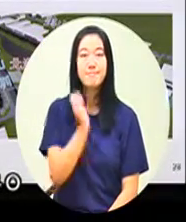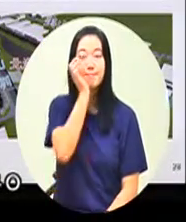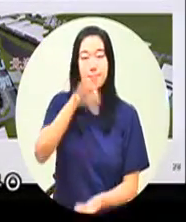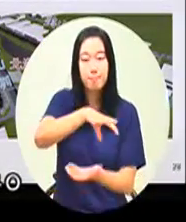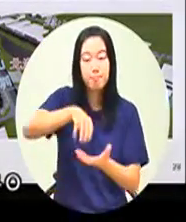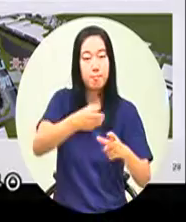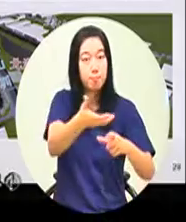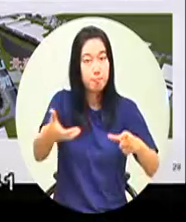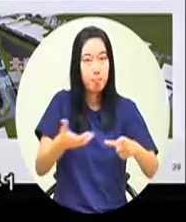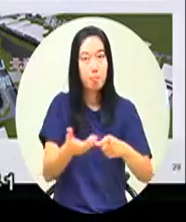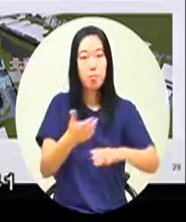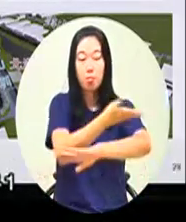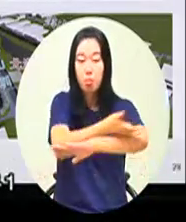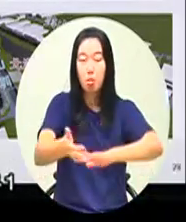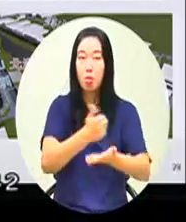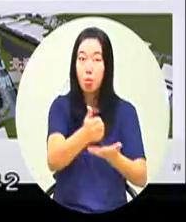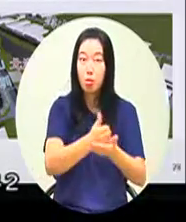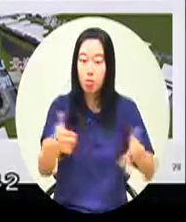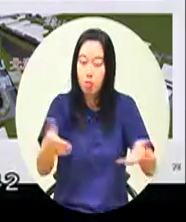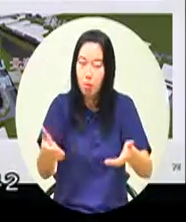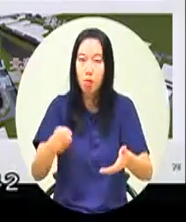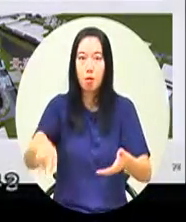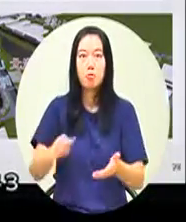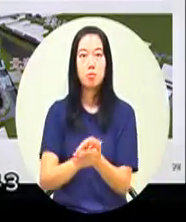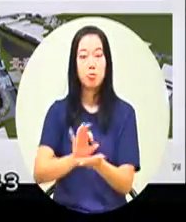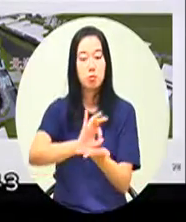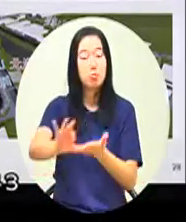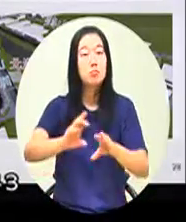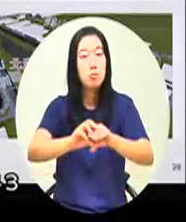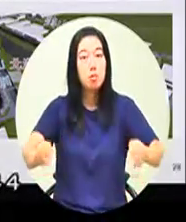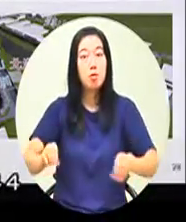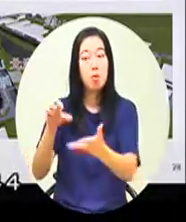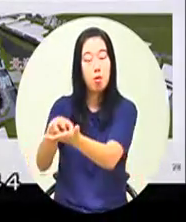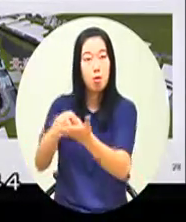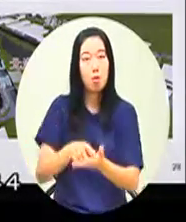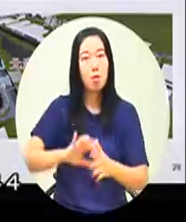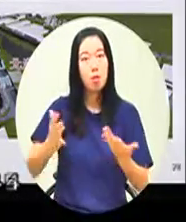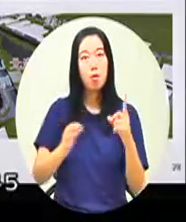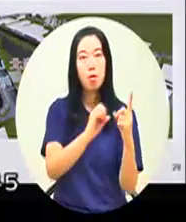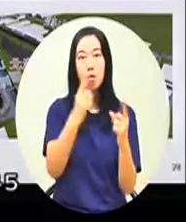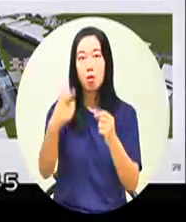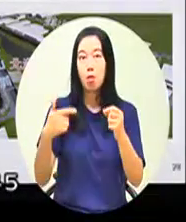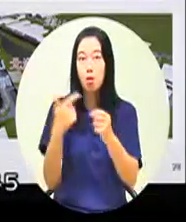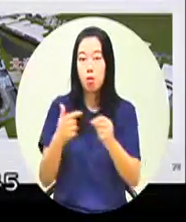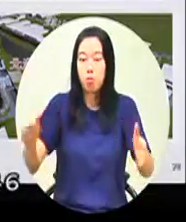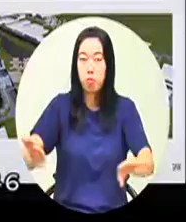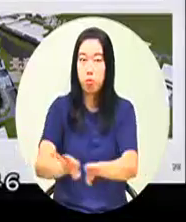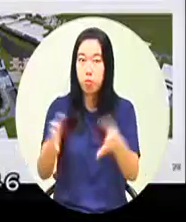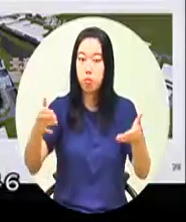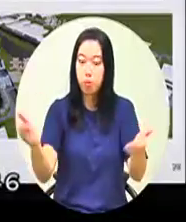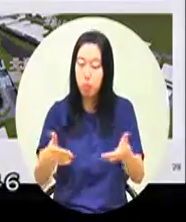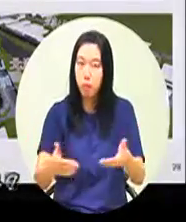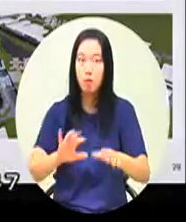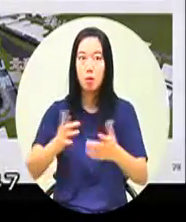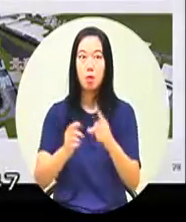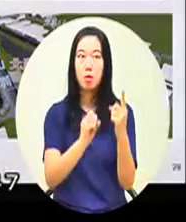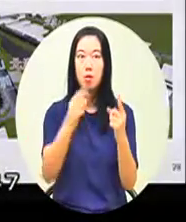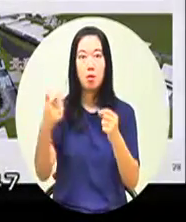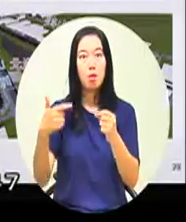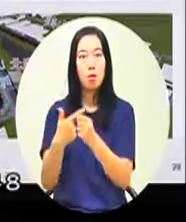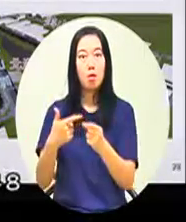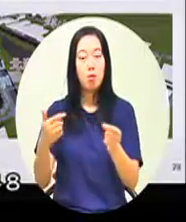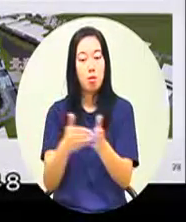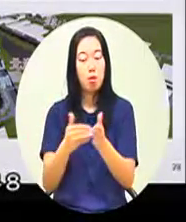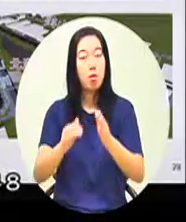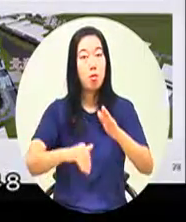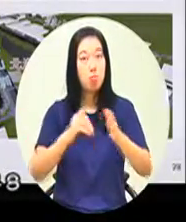整治，目前我们也办理用地取得，那预计是在106年初开工，106年会完工。那另外目前在施工中的